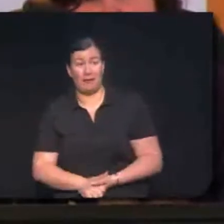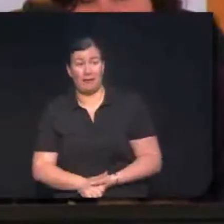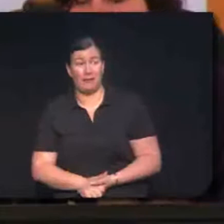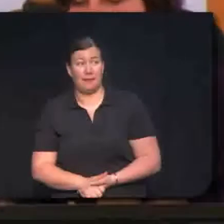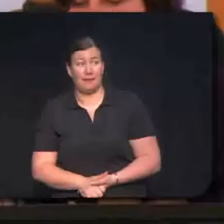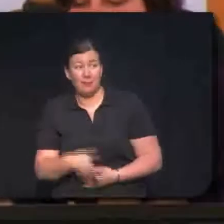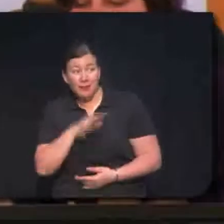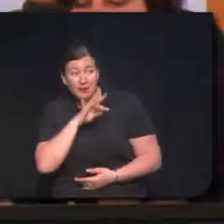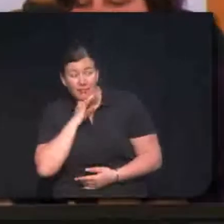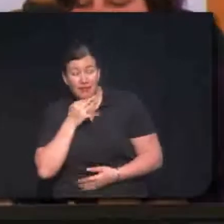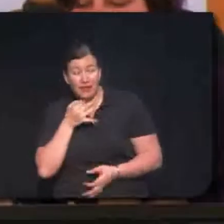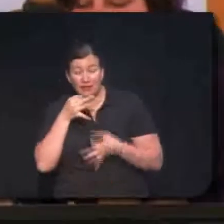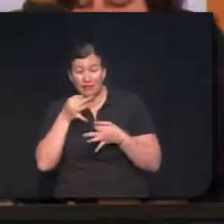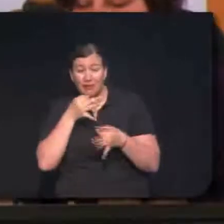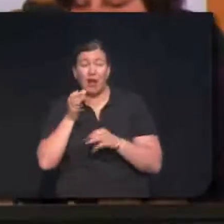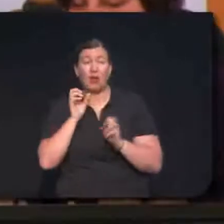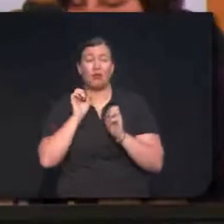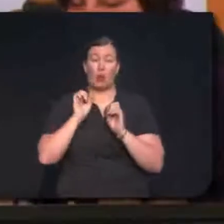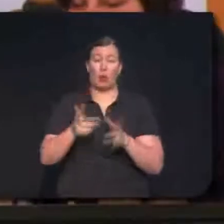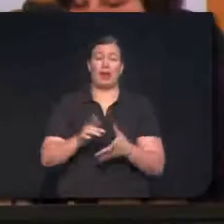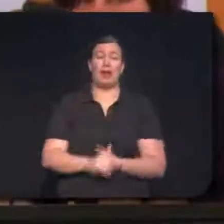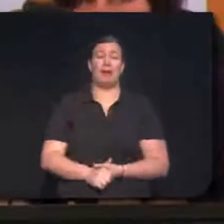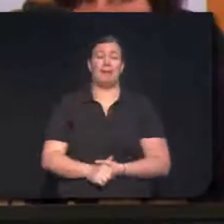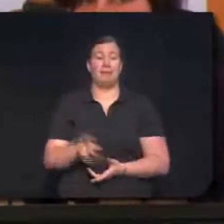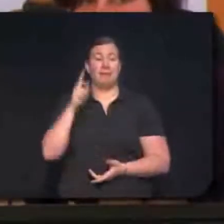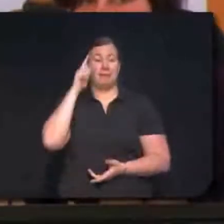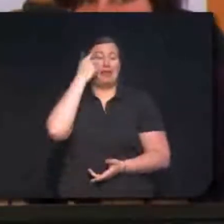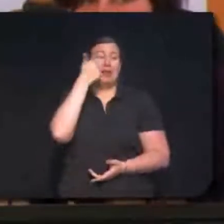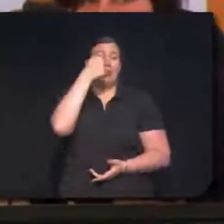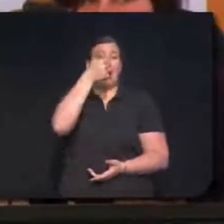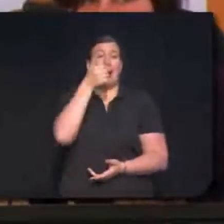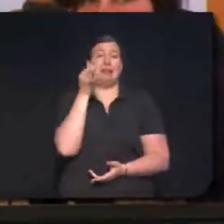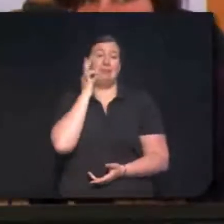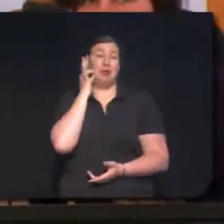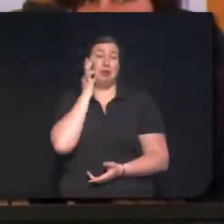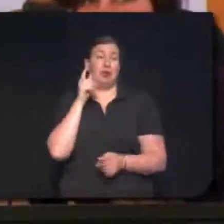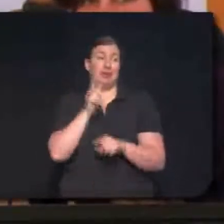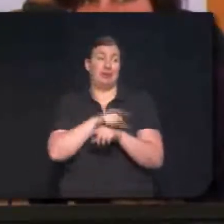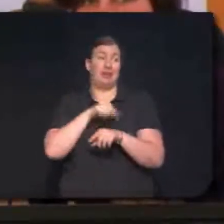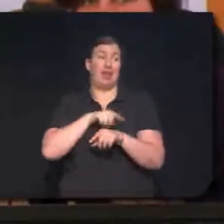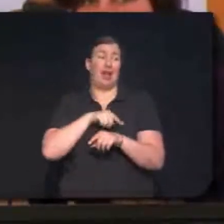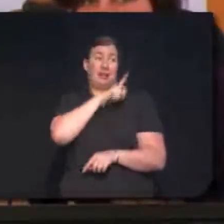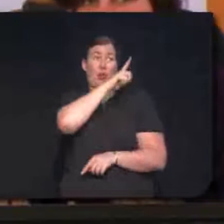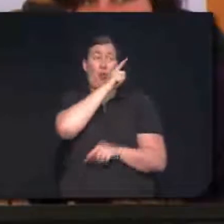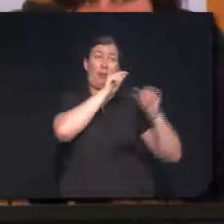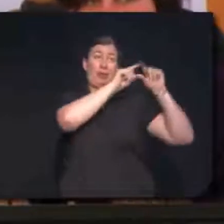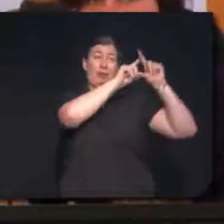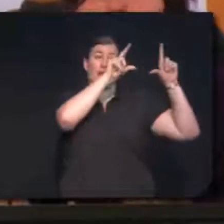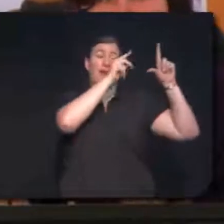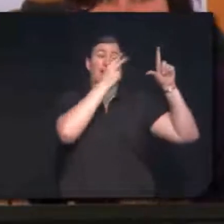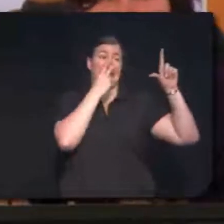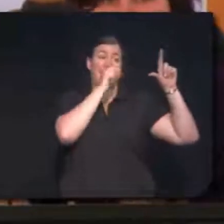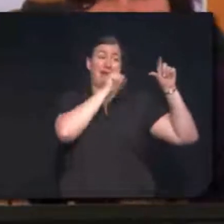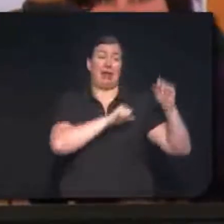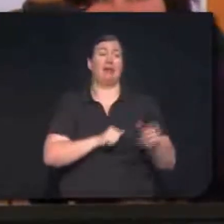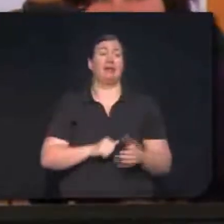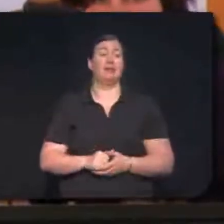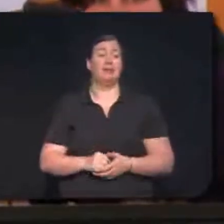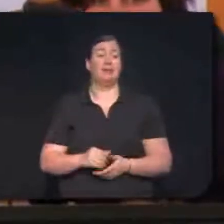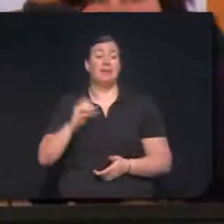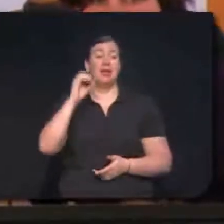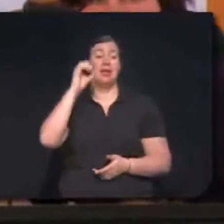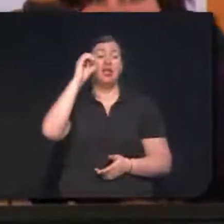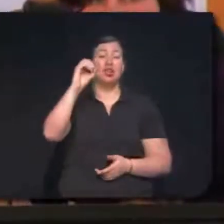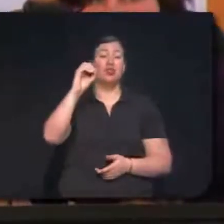ihr habt viele Fragen okay denk dran ihr habt diese Minute ihr seht die dort oben Null Sekunden heißt nicht